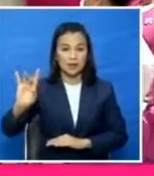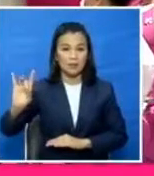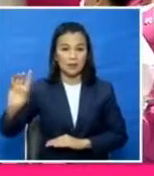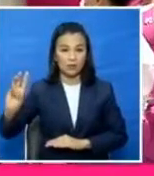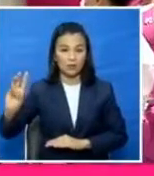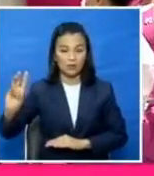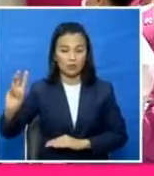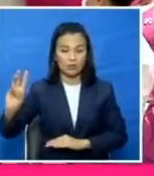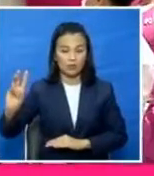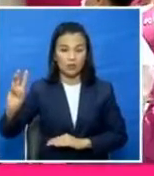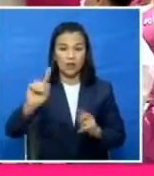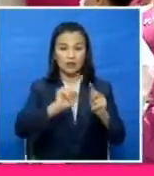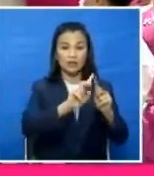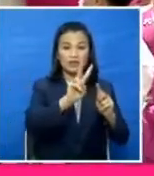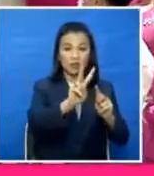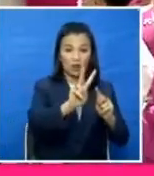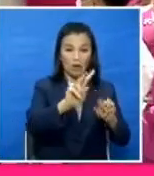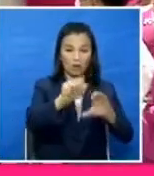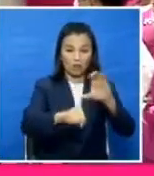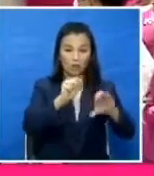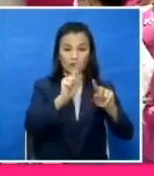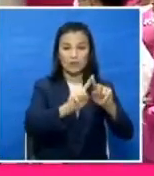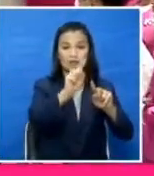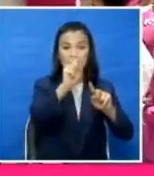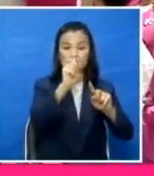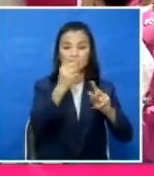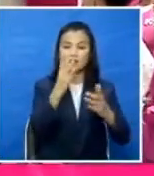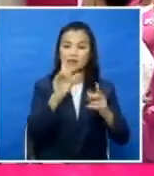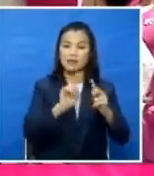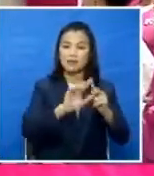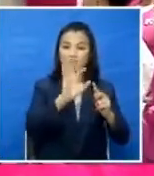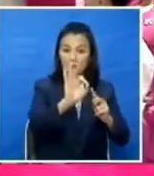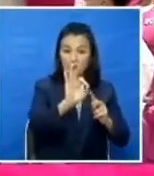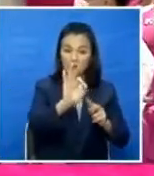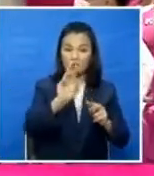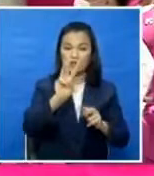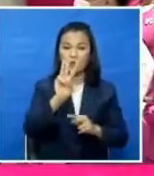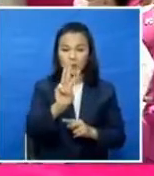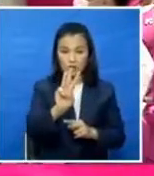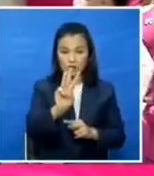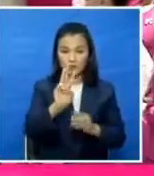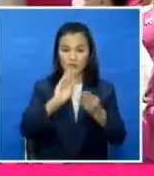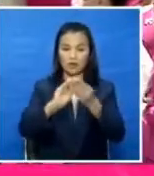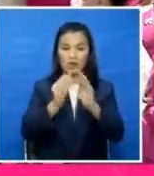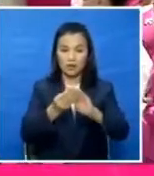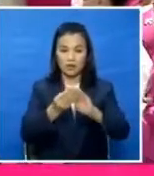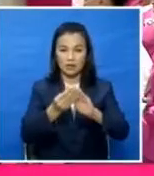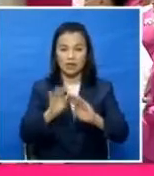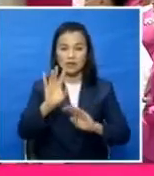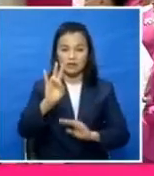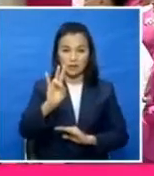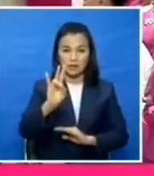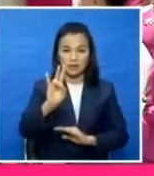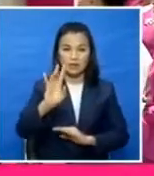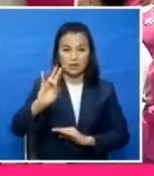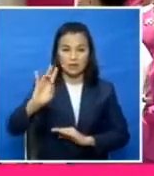7777886อันดับที่2หมุนครั้งที่1งวดที่9หมดอักษร W เลขที่ออก